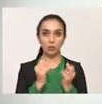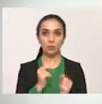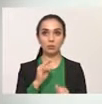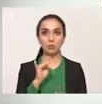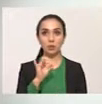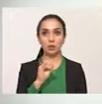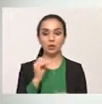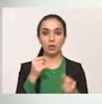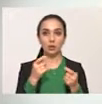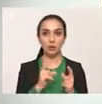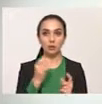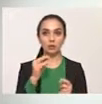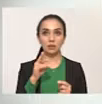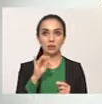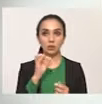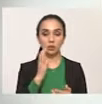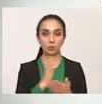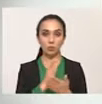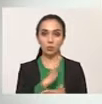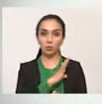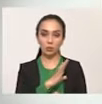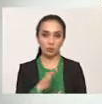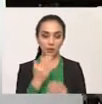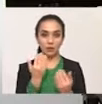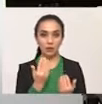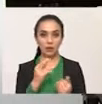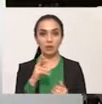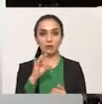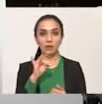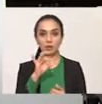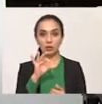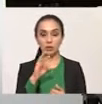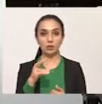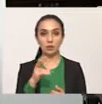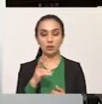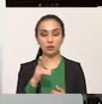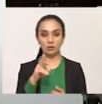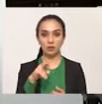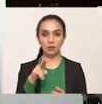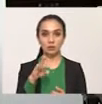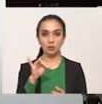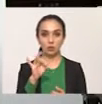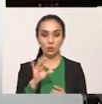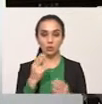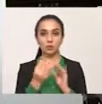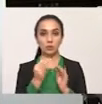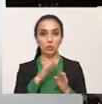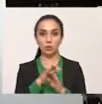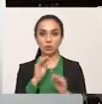Prokaryotlar haqiqiy yadroga ega bo'lmagan, yadrosi to'liq shakllanmagan